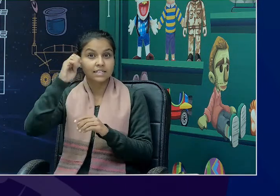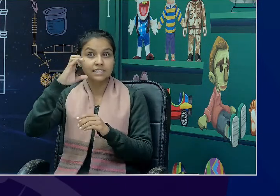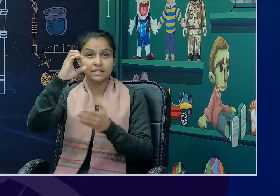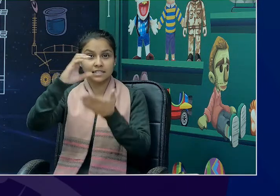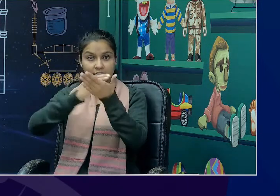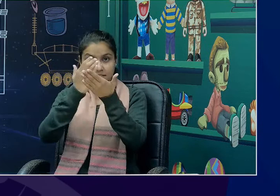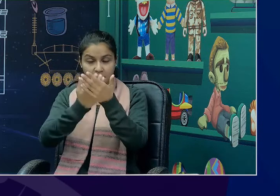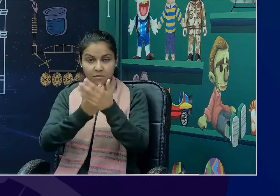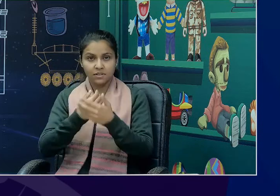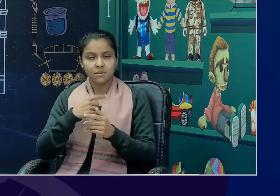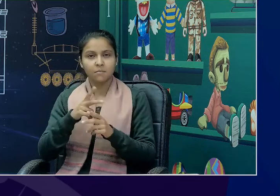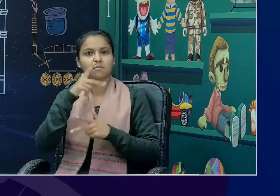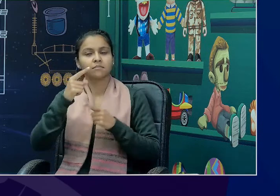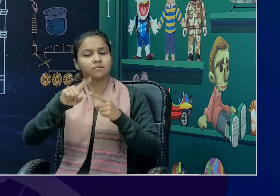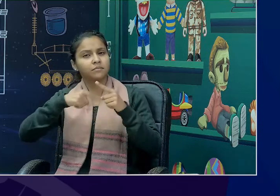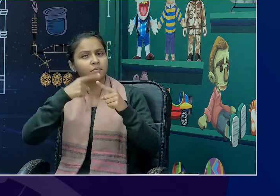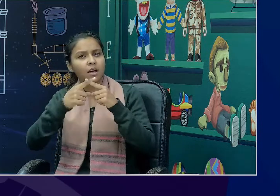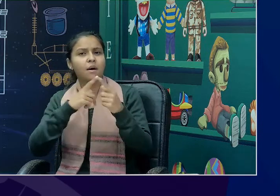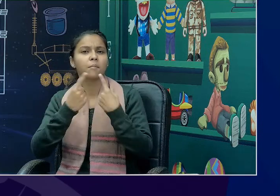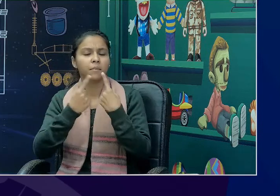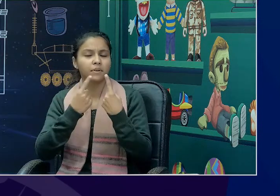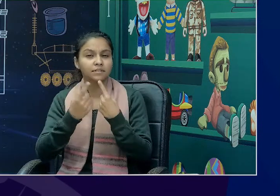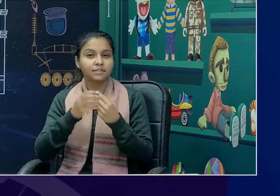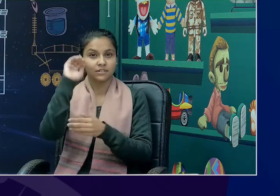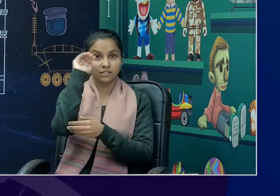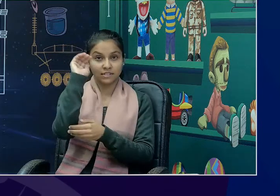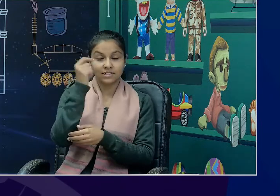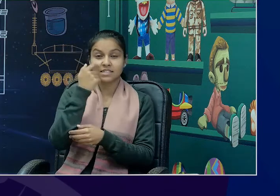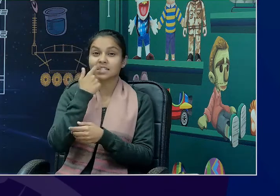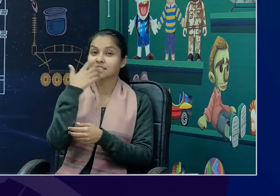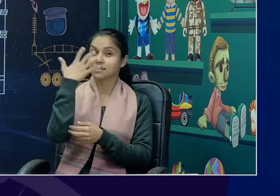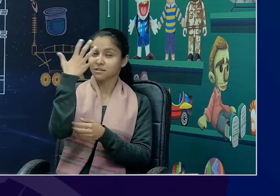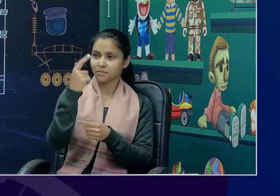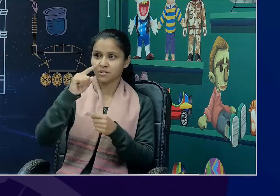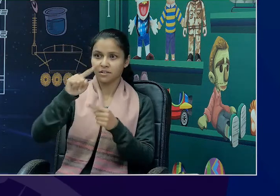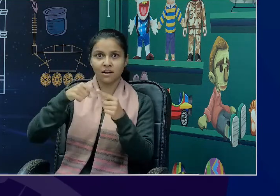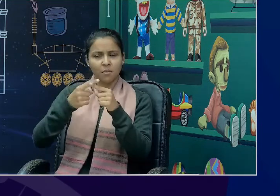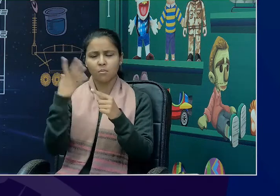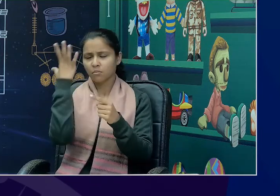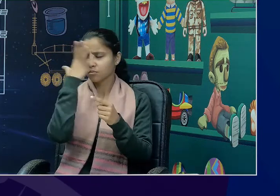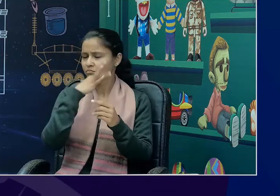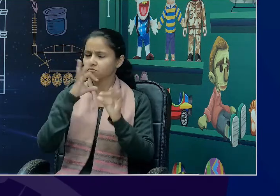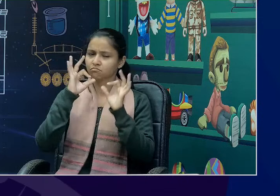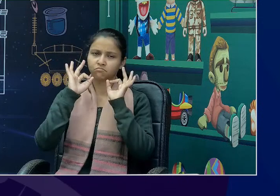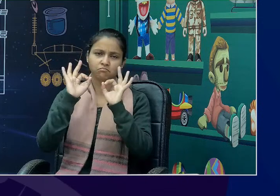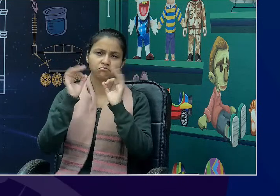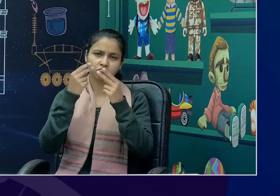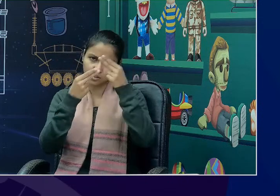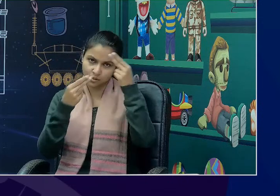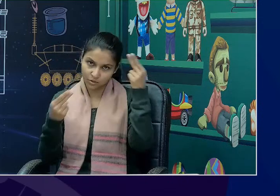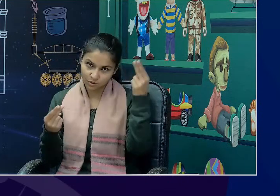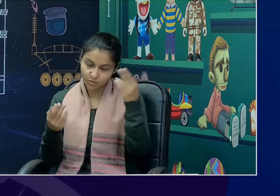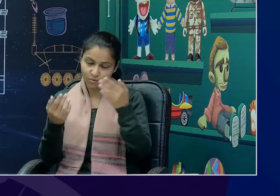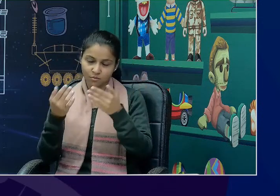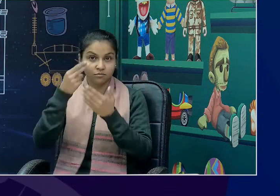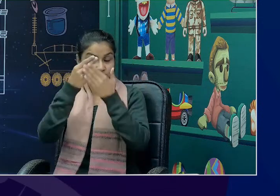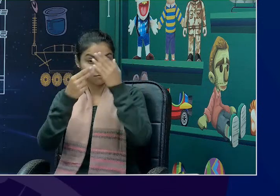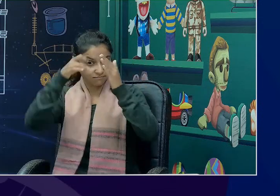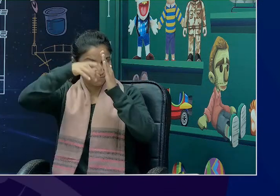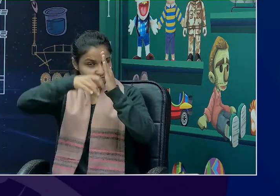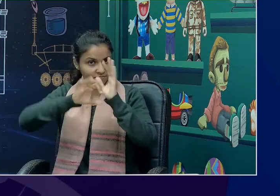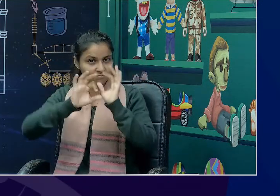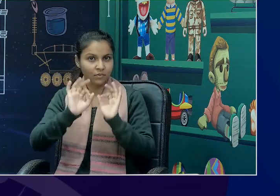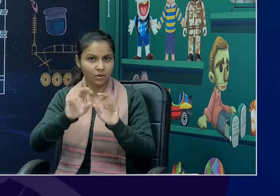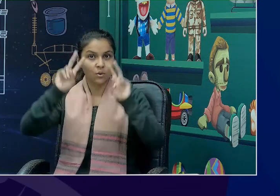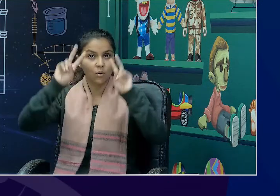जिसमें हमने बात करी द स्नेक एंड द मिरर के बारे में, और ये बहुत ही खूबसूरत कहानी है जिसमें बहुत ही